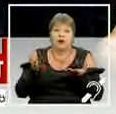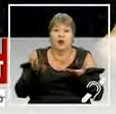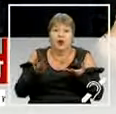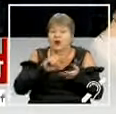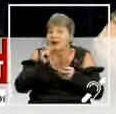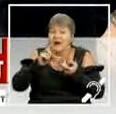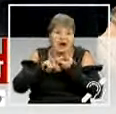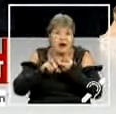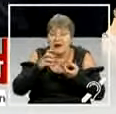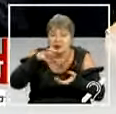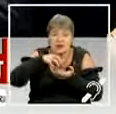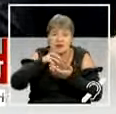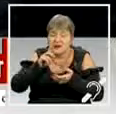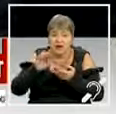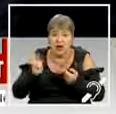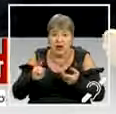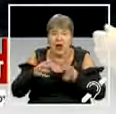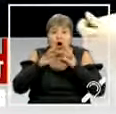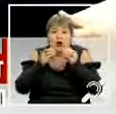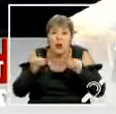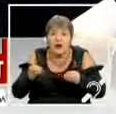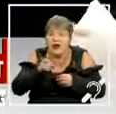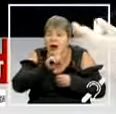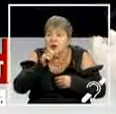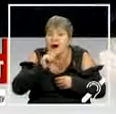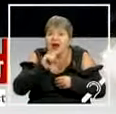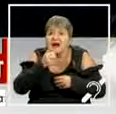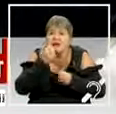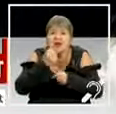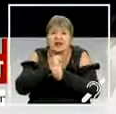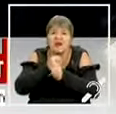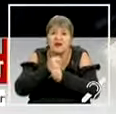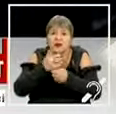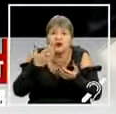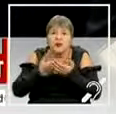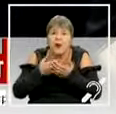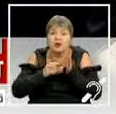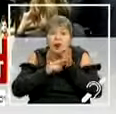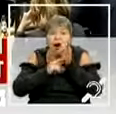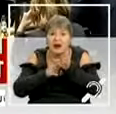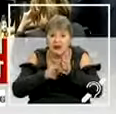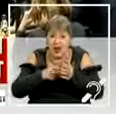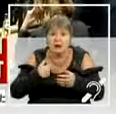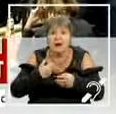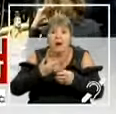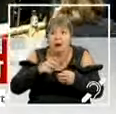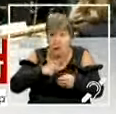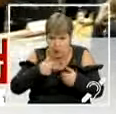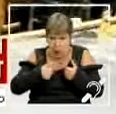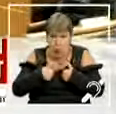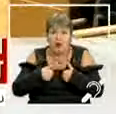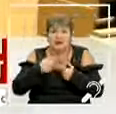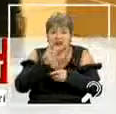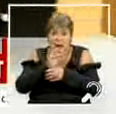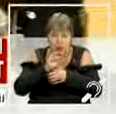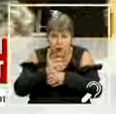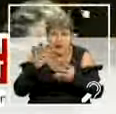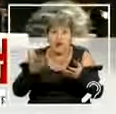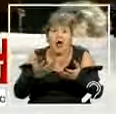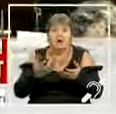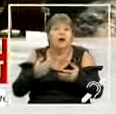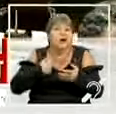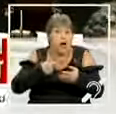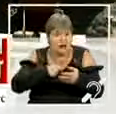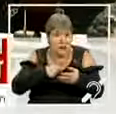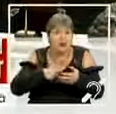ne calificăm deja, că nu mai avem nimic de făcut pentru a demonstra că suntem în măsură să fim parte a